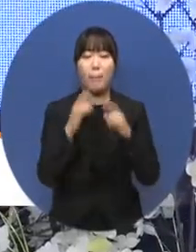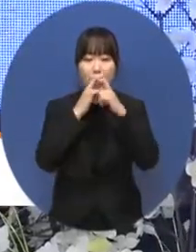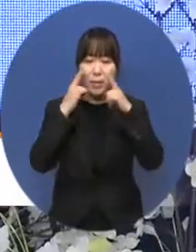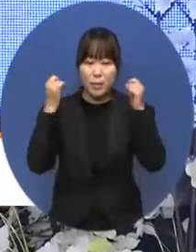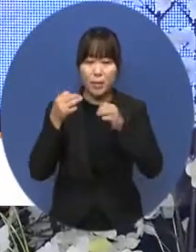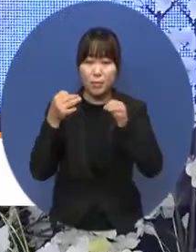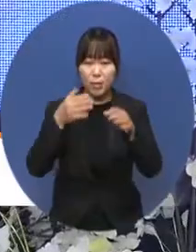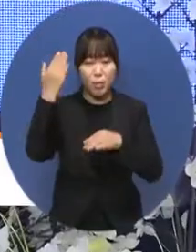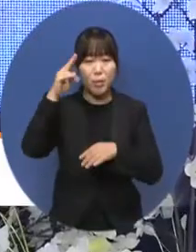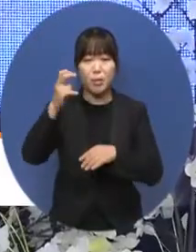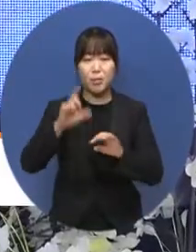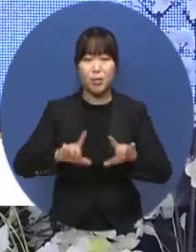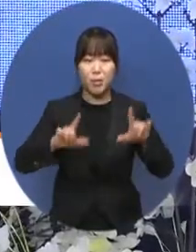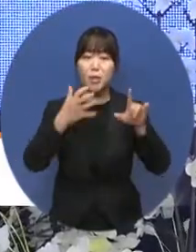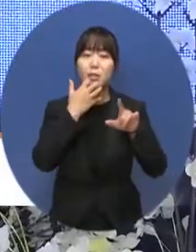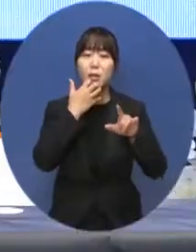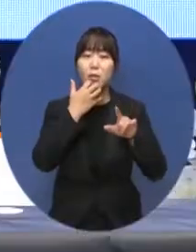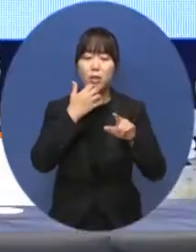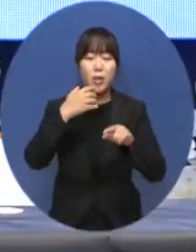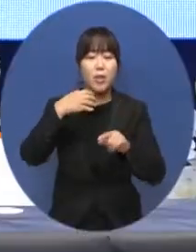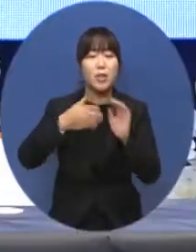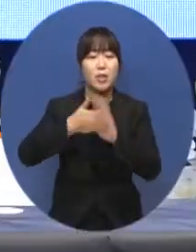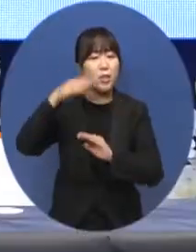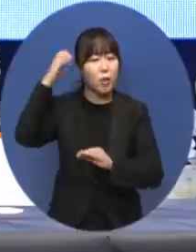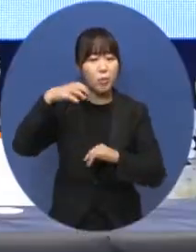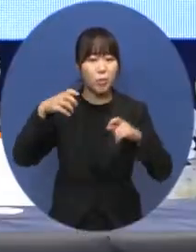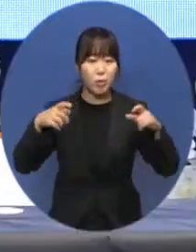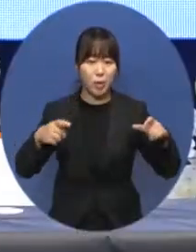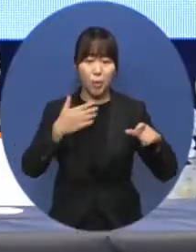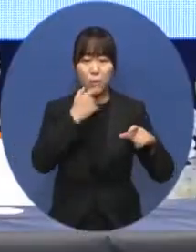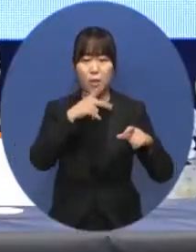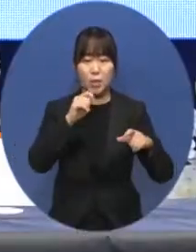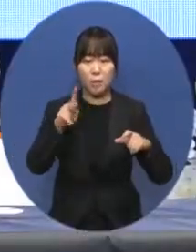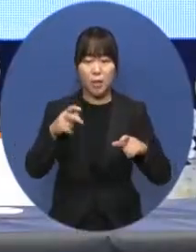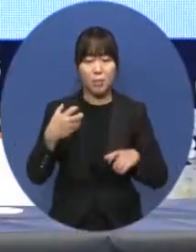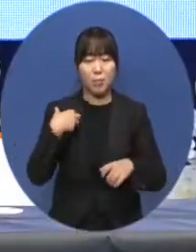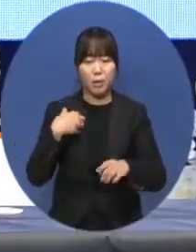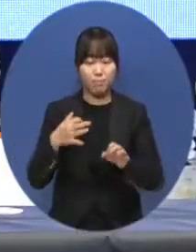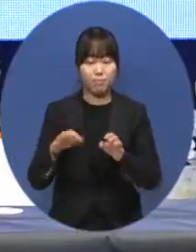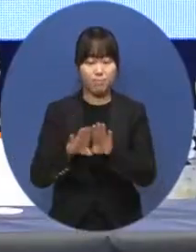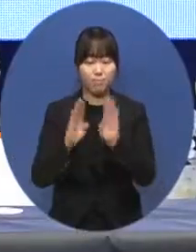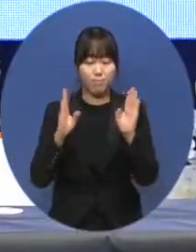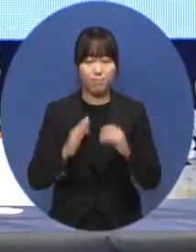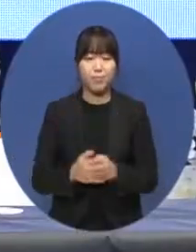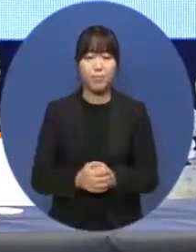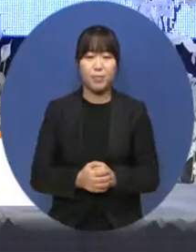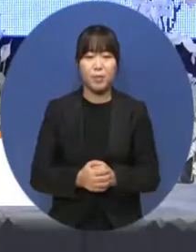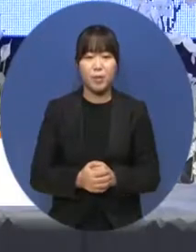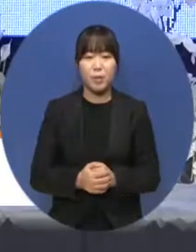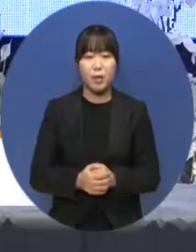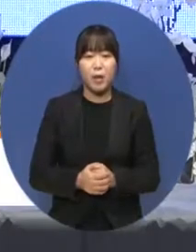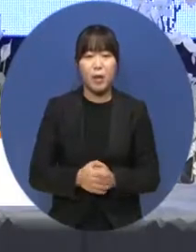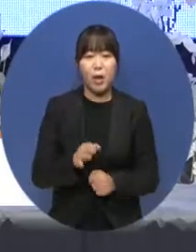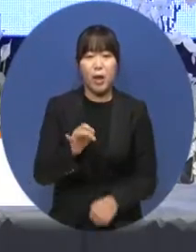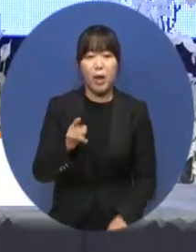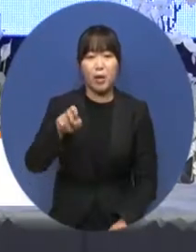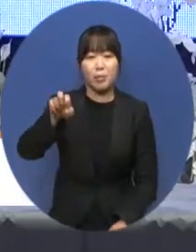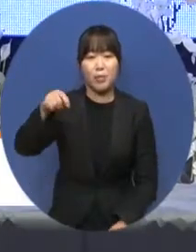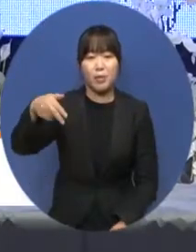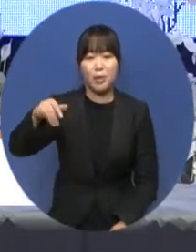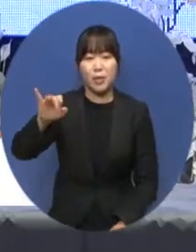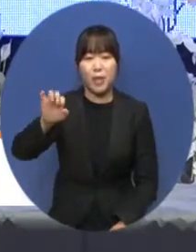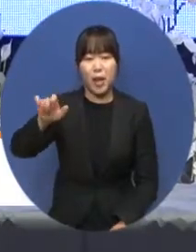지난달 27일 서울시 영등포에 위치한 복지TV에서 진행됐습니다. 기부된 FG아크스의